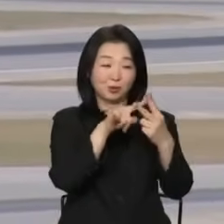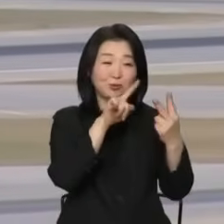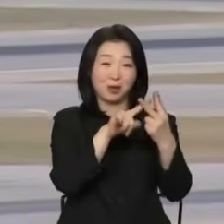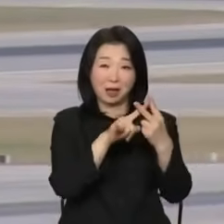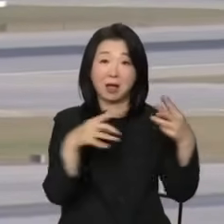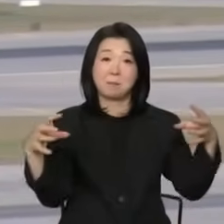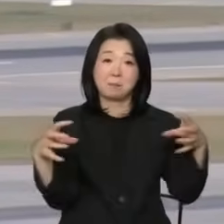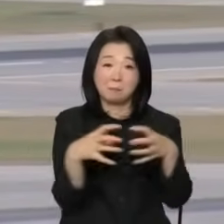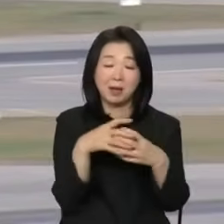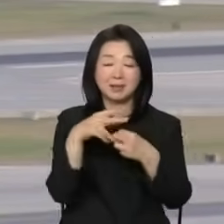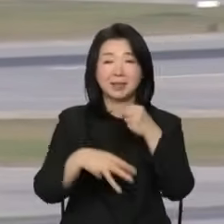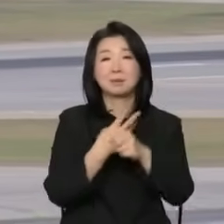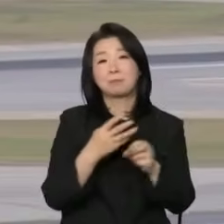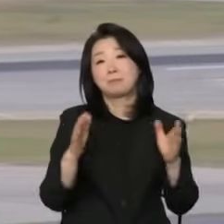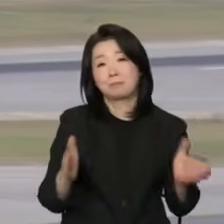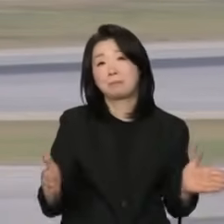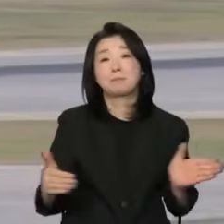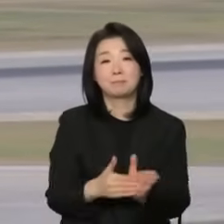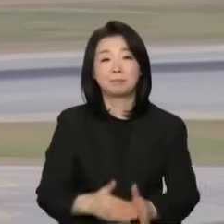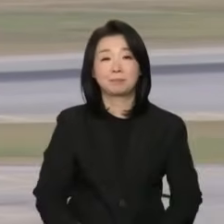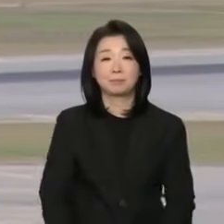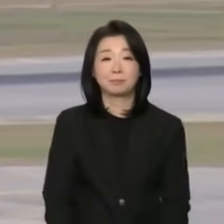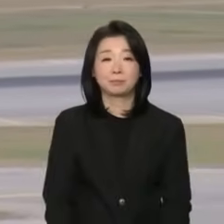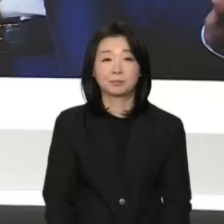약 4년 만에 마무리됩니다.